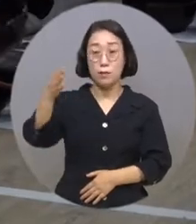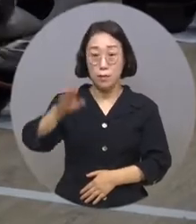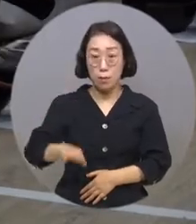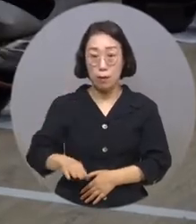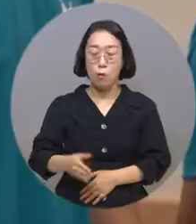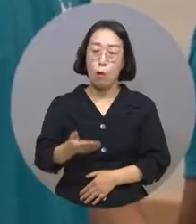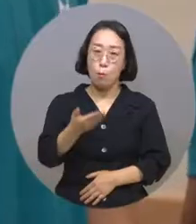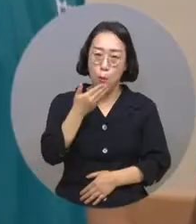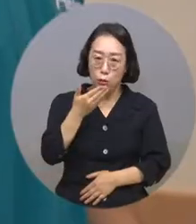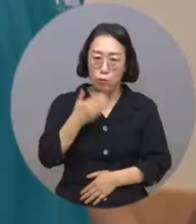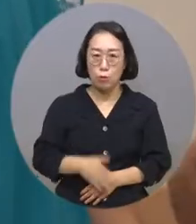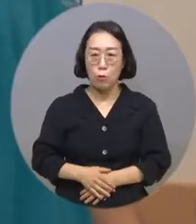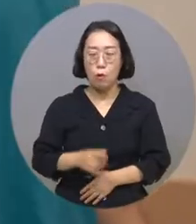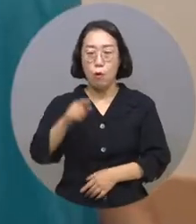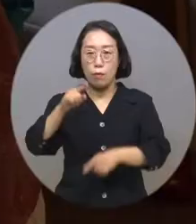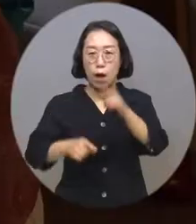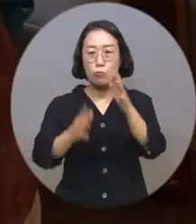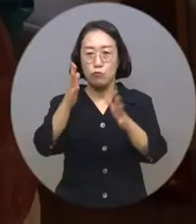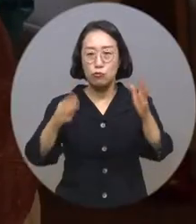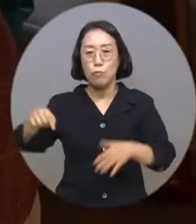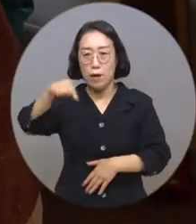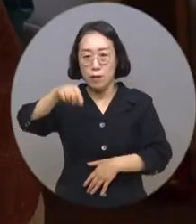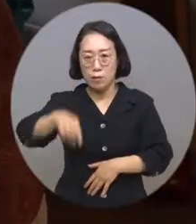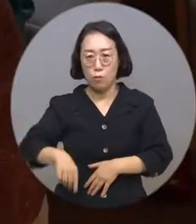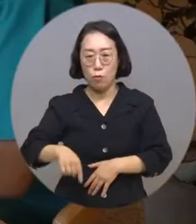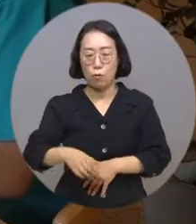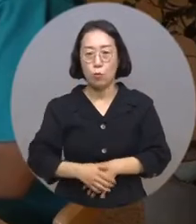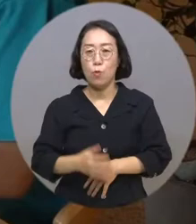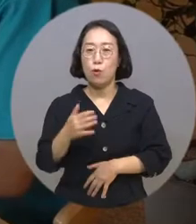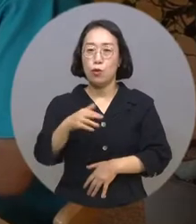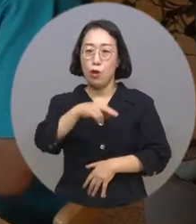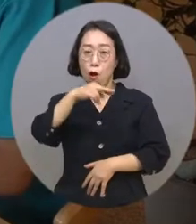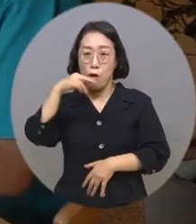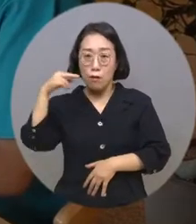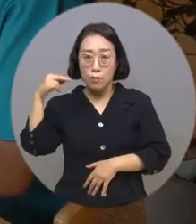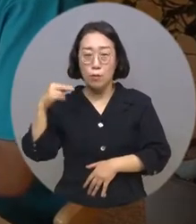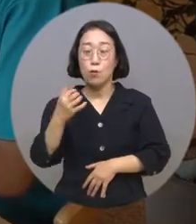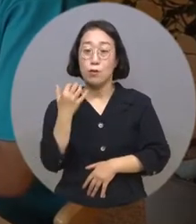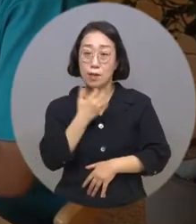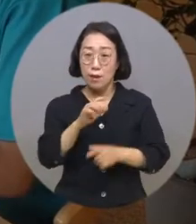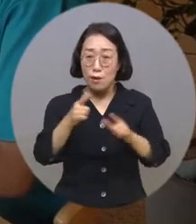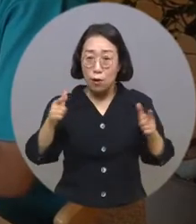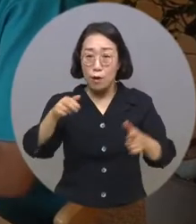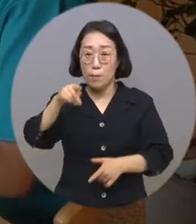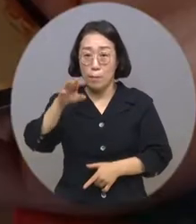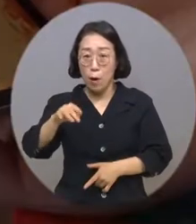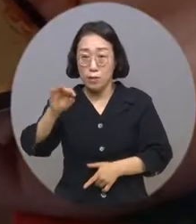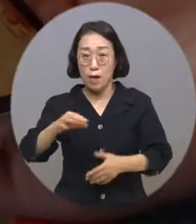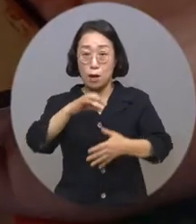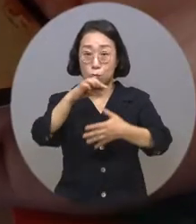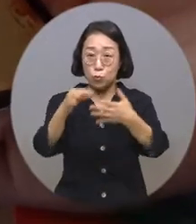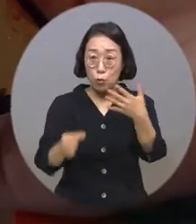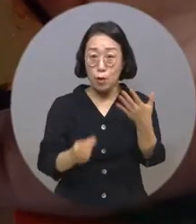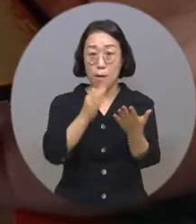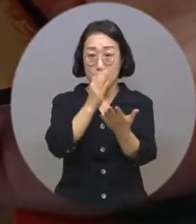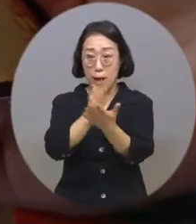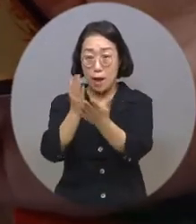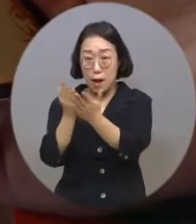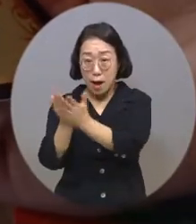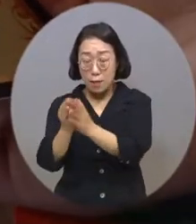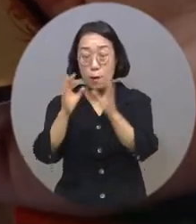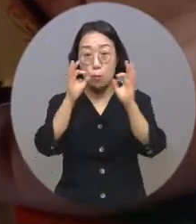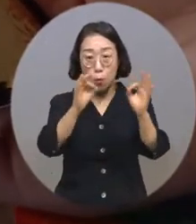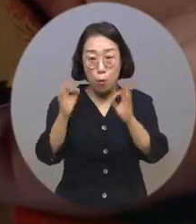먹기 명상, 숲속 요가 명상, 아로마 명상, 컬러 명상 등 다양한 명상 프로그램으로 명상에 쉽게 다가갈 수